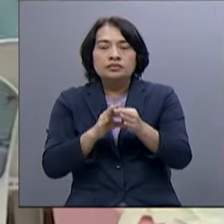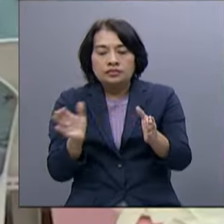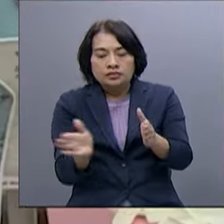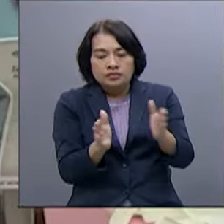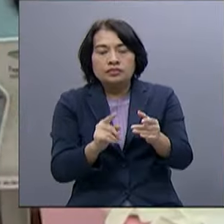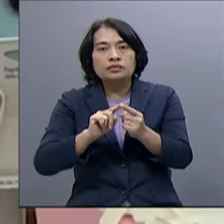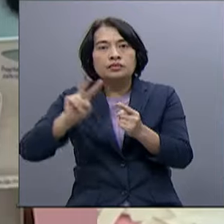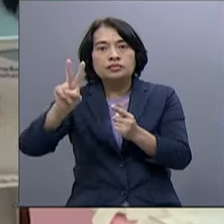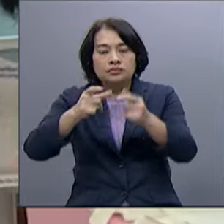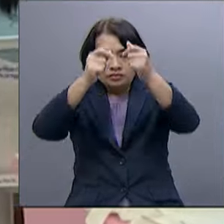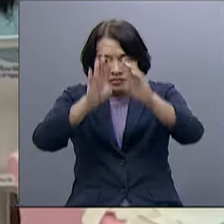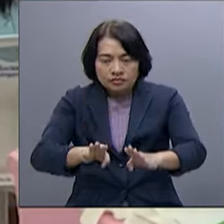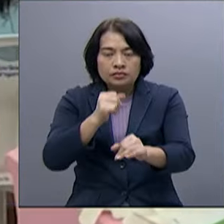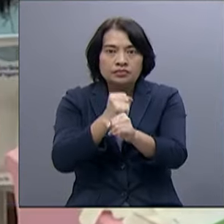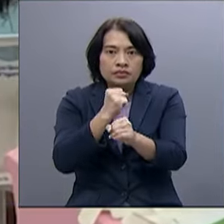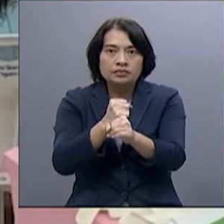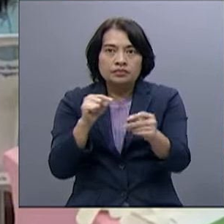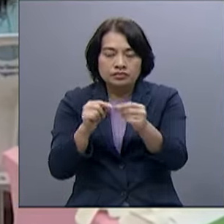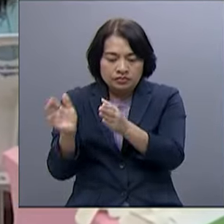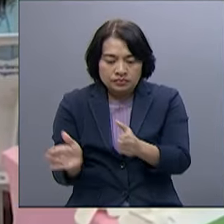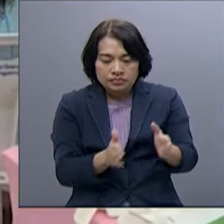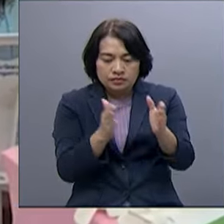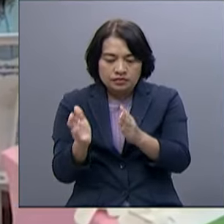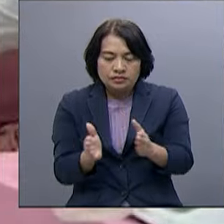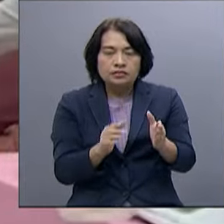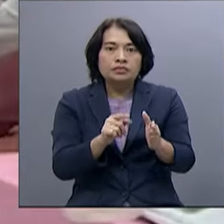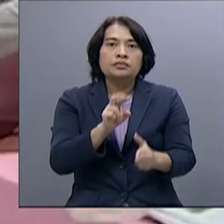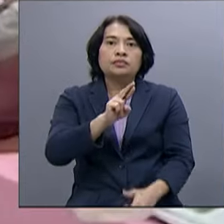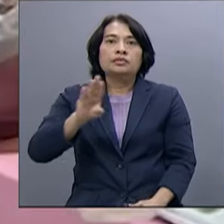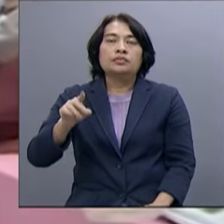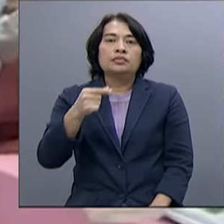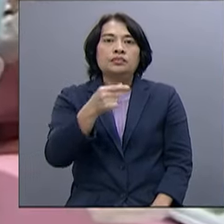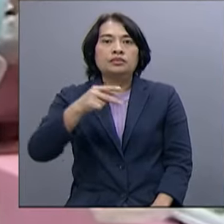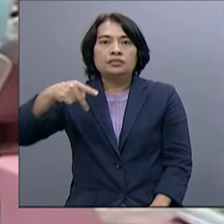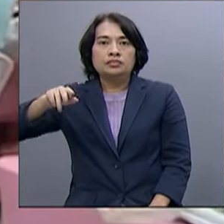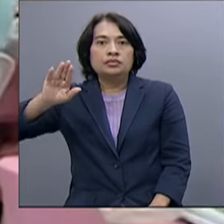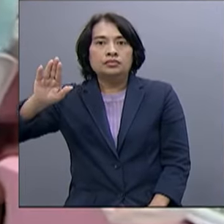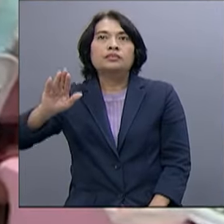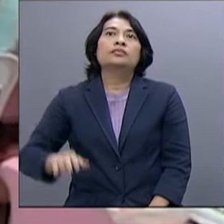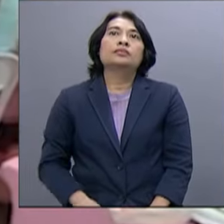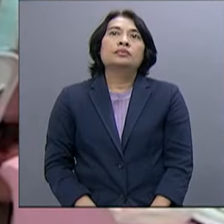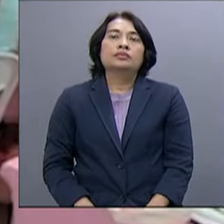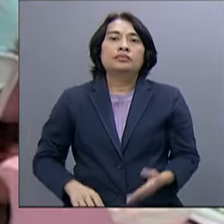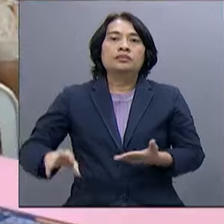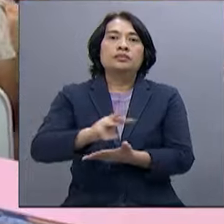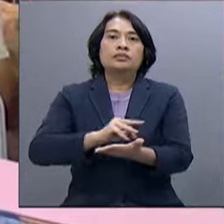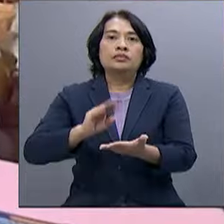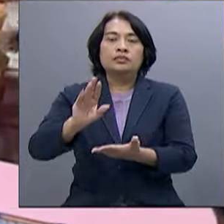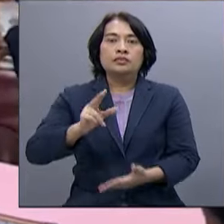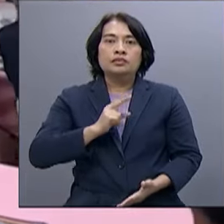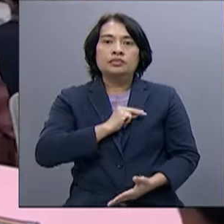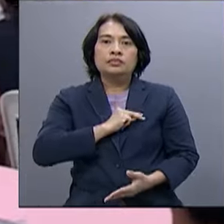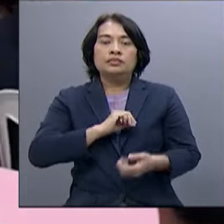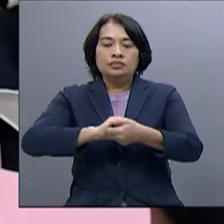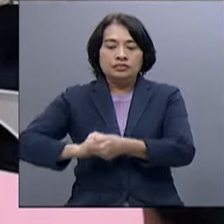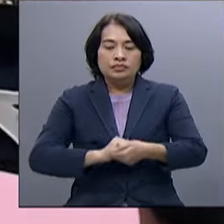รู้การสร้างนวัตกรรมผ่านกระบวนการการคิดขั้นสูงเชิงระบบ G-PASS 5 Stepsร่วมกับมหาวิทยาลัยราชภัฏสวนสุนันทาเพื่อ